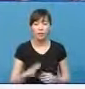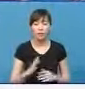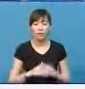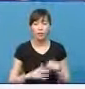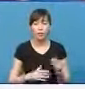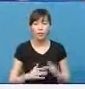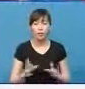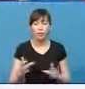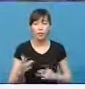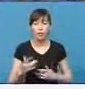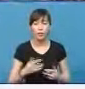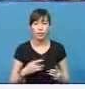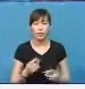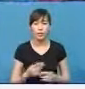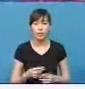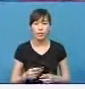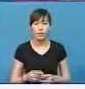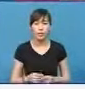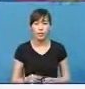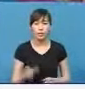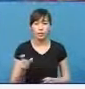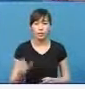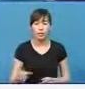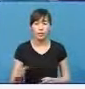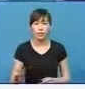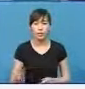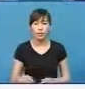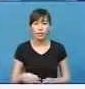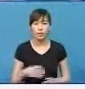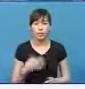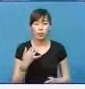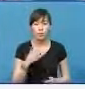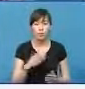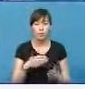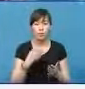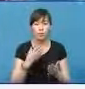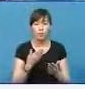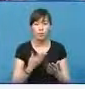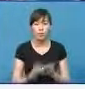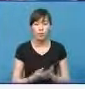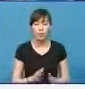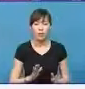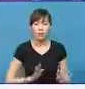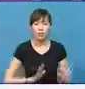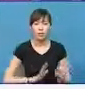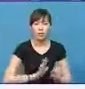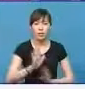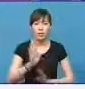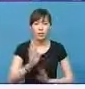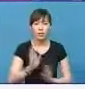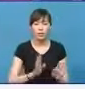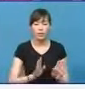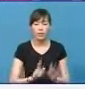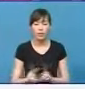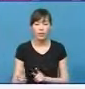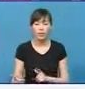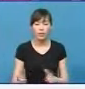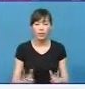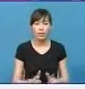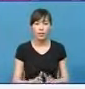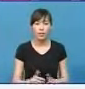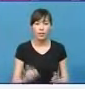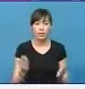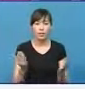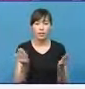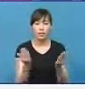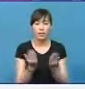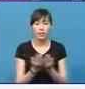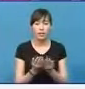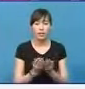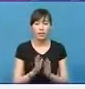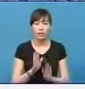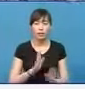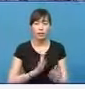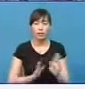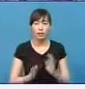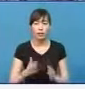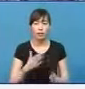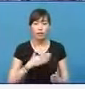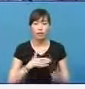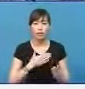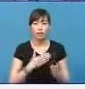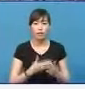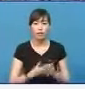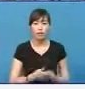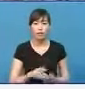шеберлерінің көрмелері көпшілікке паш етіледі. Ал асқан режиссерлік шеберлікпен әзірленген сахналық қойылымдардан рухани ләззат